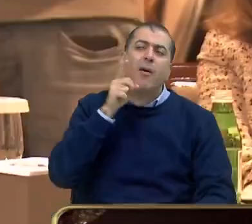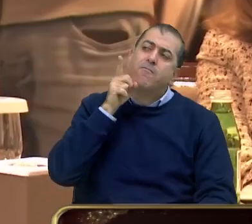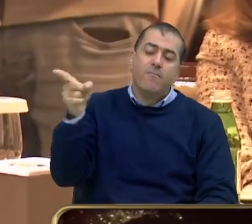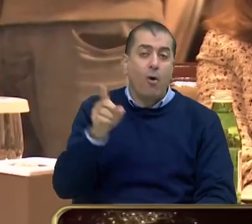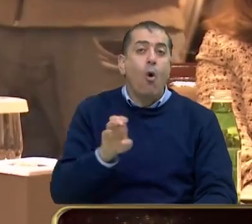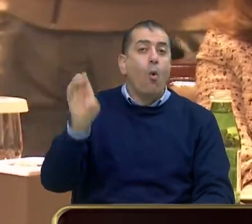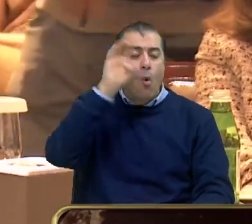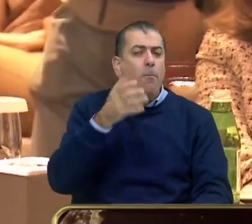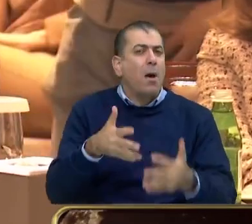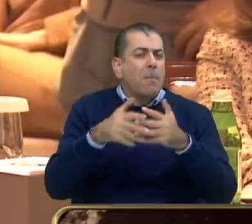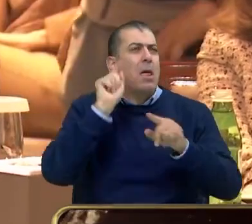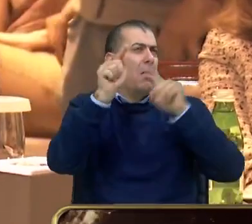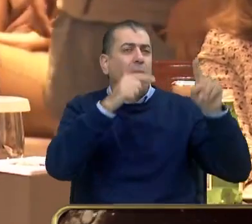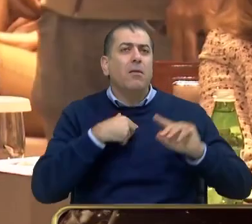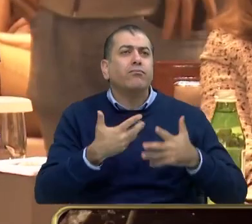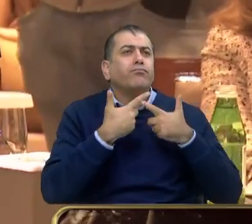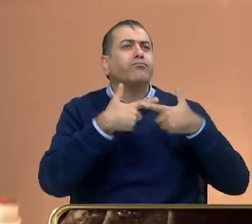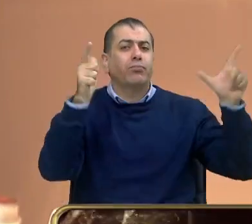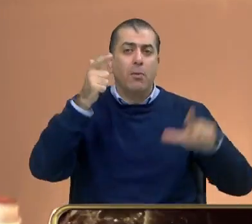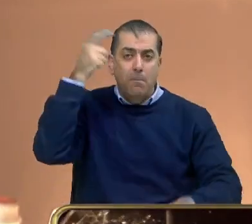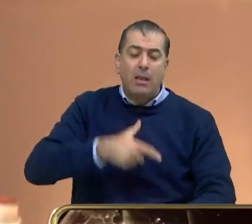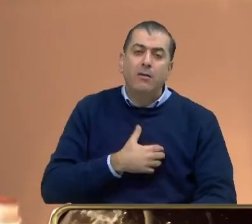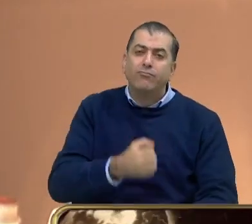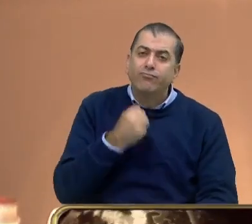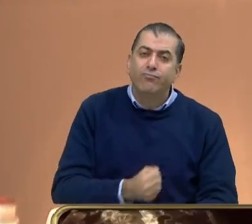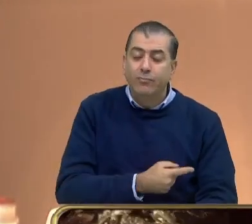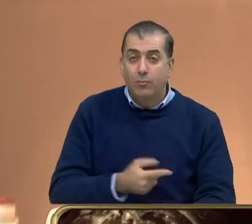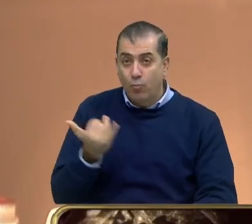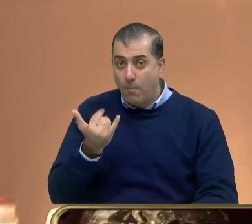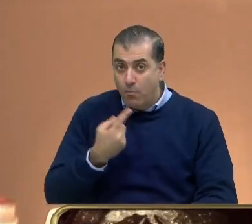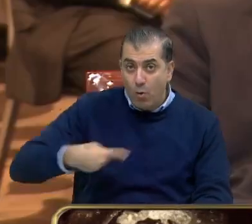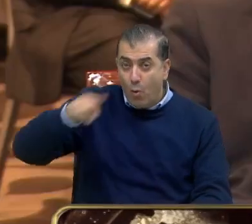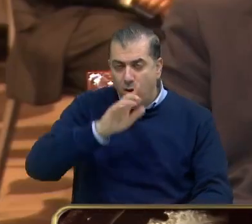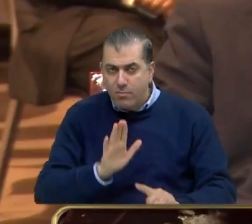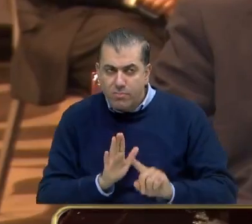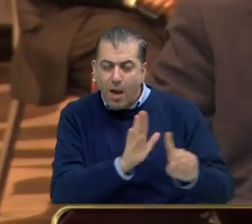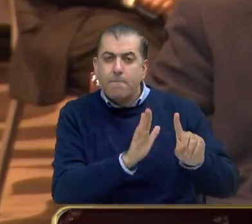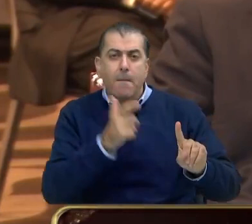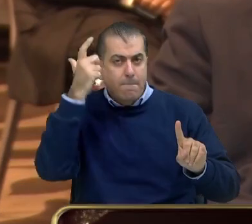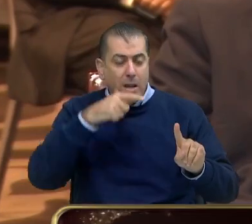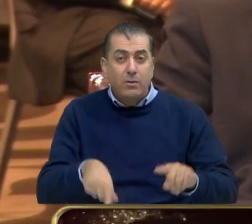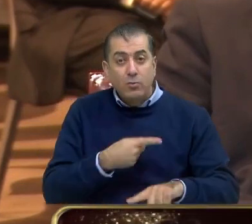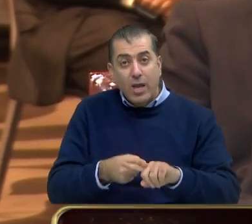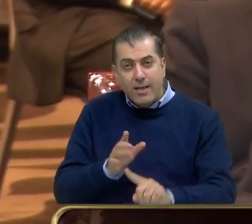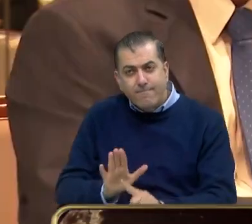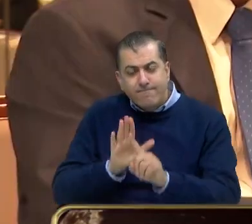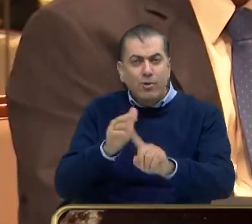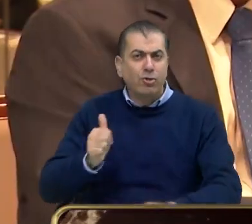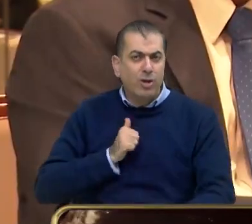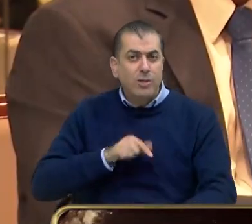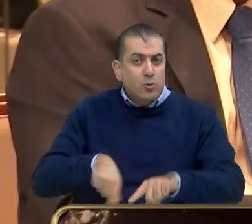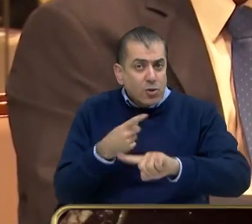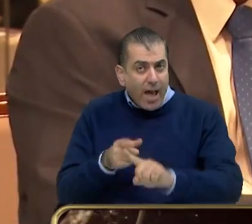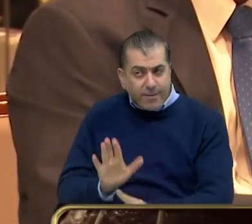وجاه العدوان الاسرائيلي واكد اهميه الالتفاف خلف ج ملكنا وقواتنا المسلحه واجهزتنا الامنيه في